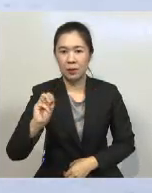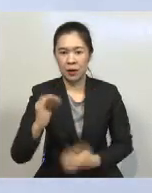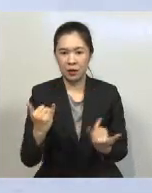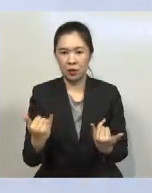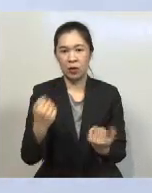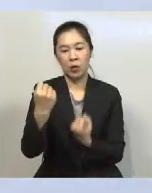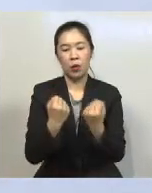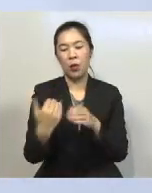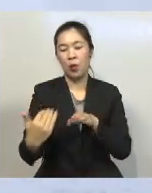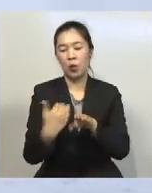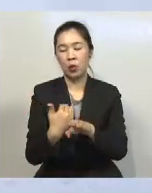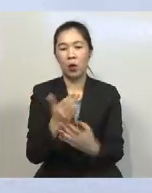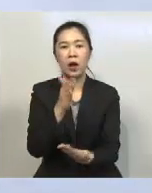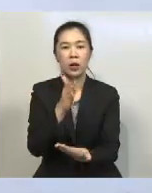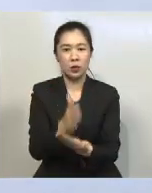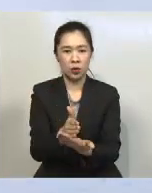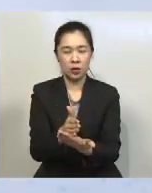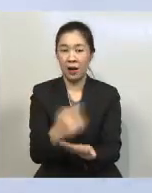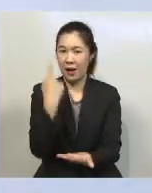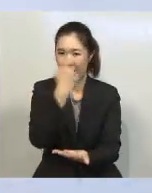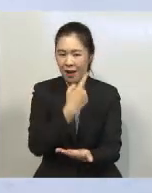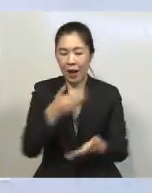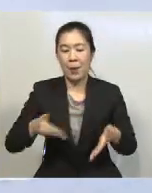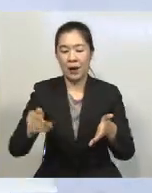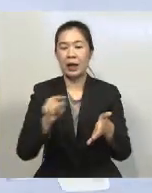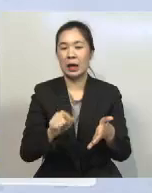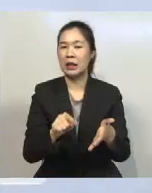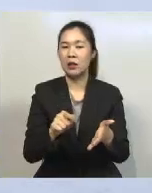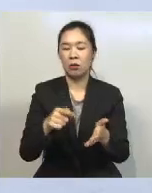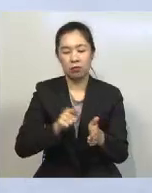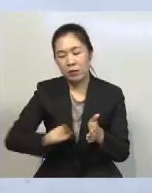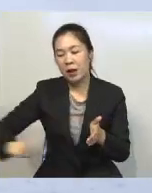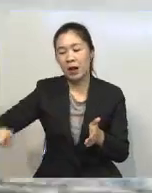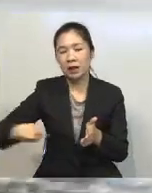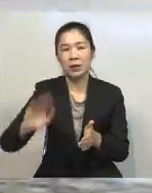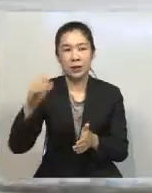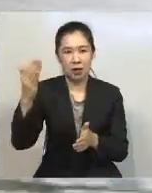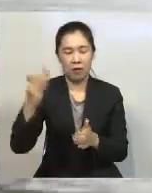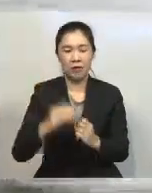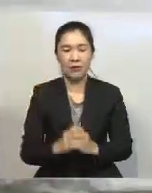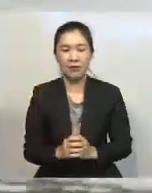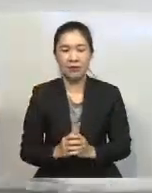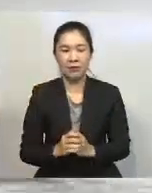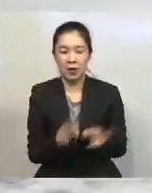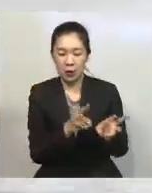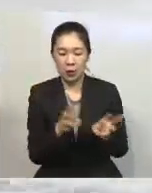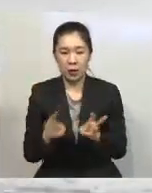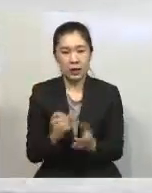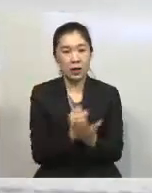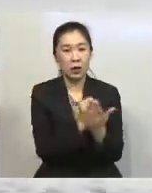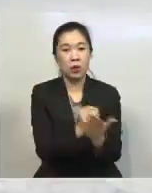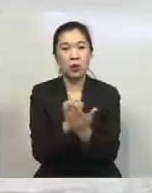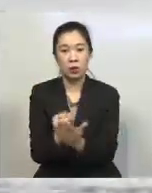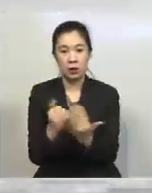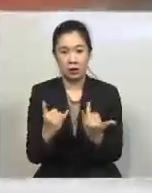การสัญจรเส้นทางนี้นะครับใครที่จะมาเส้นทางนี้ต้องเลี่ยงไปทางอื่นครับไปดูการให้ความช่วยเหลือนะครับประชาชนในพื้นที่กันก่อนน